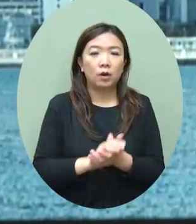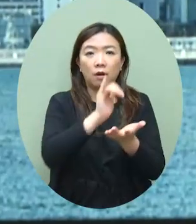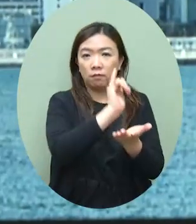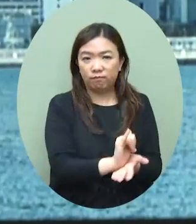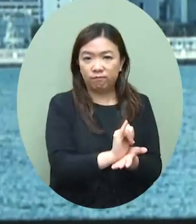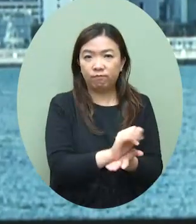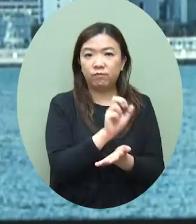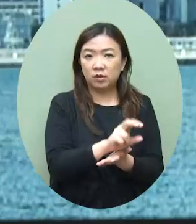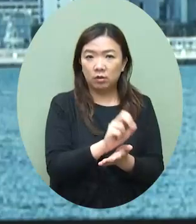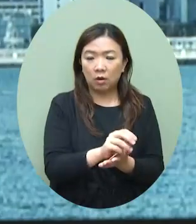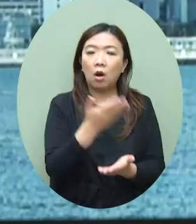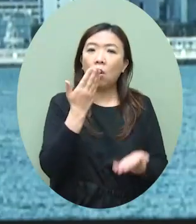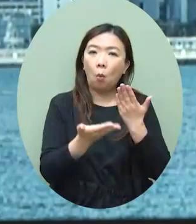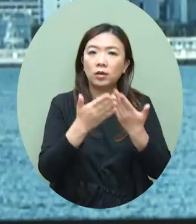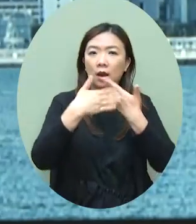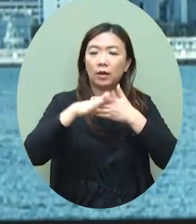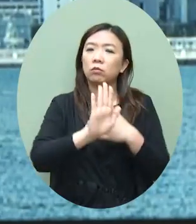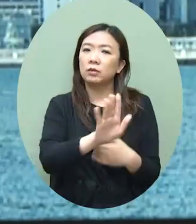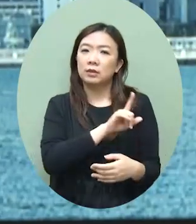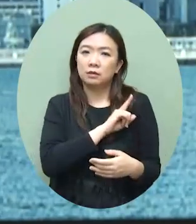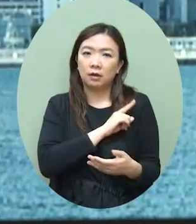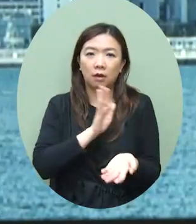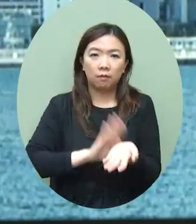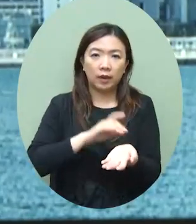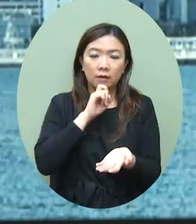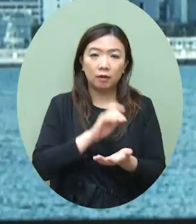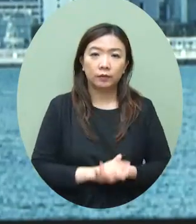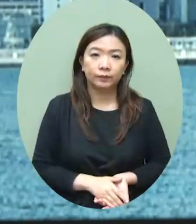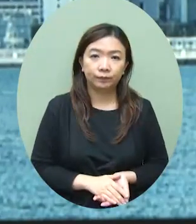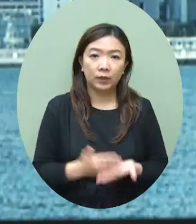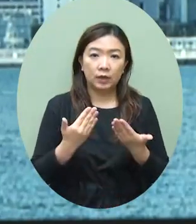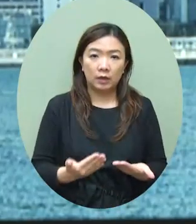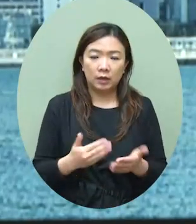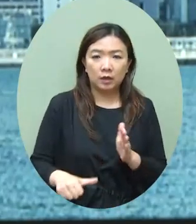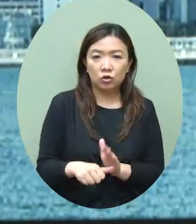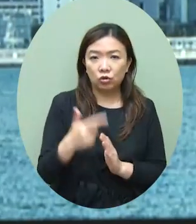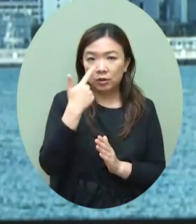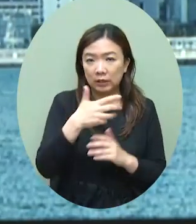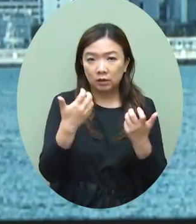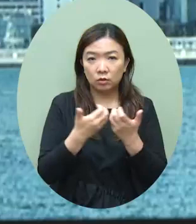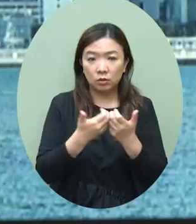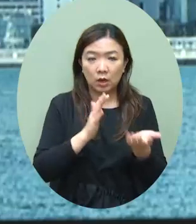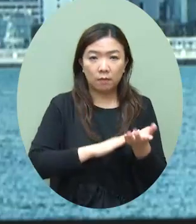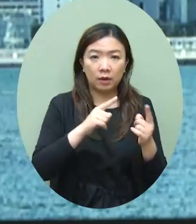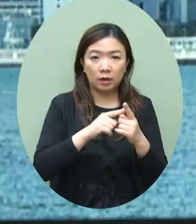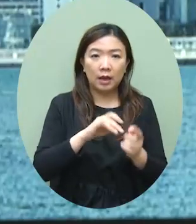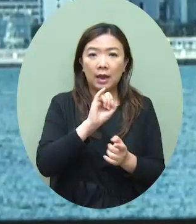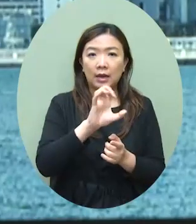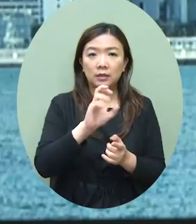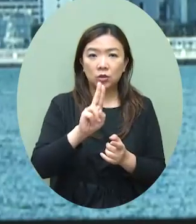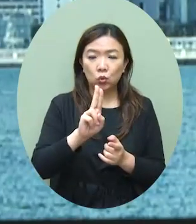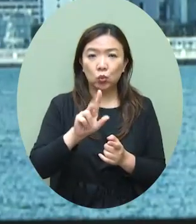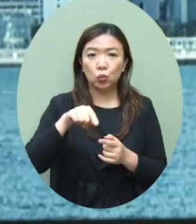係因為佢有其他嘅基礎病。目前最新嘅數字，呢啲病人喺深切治療部